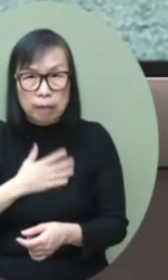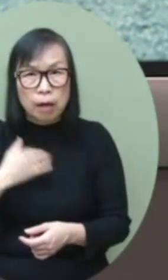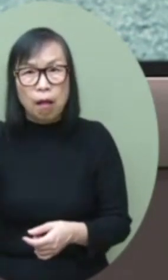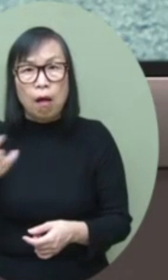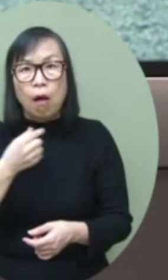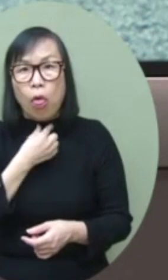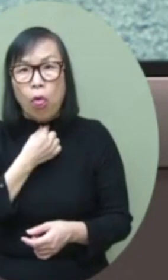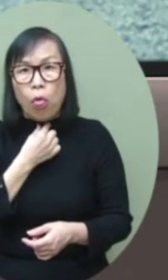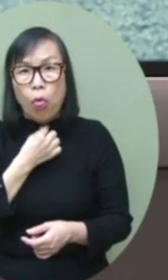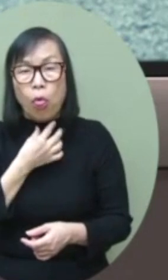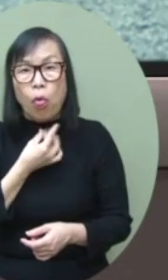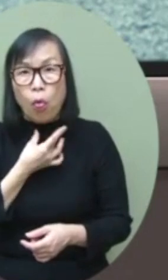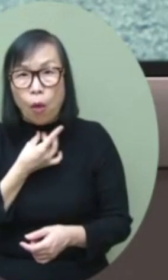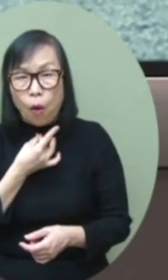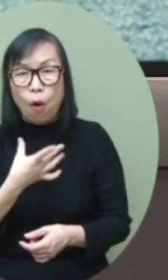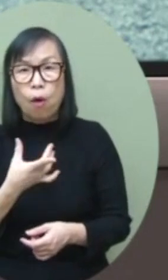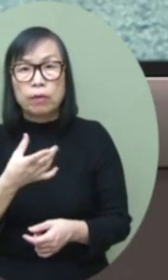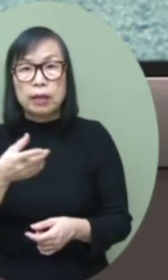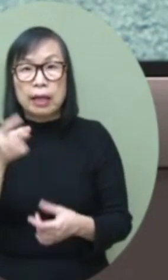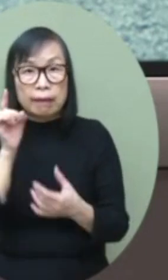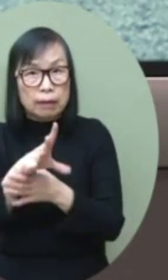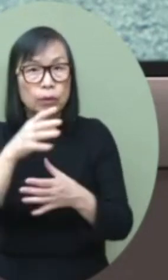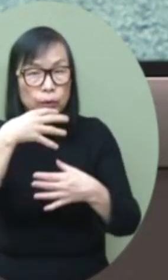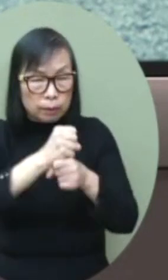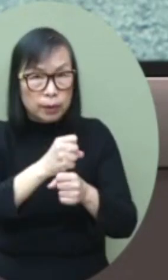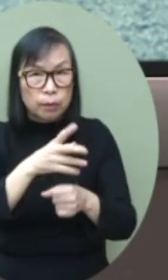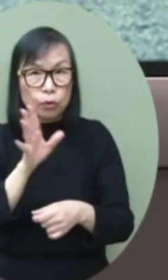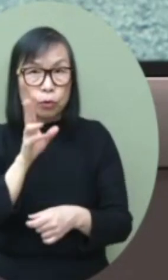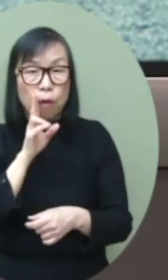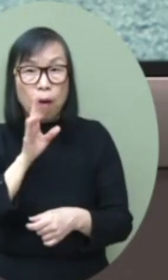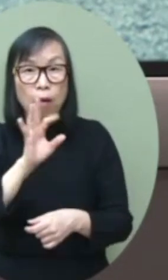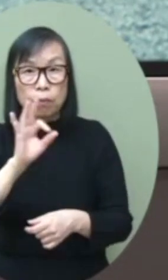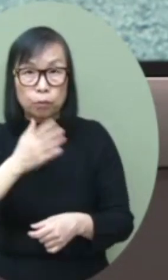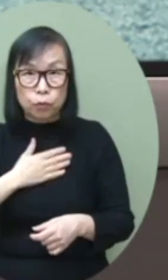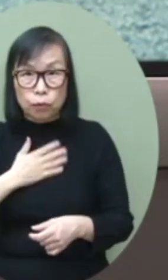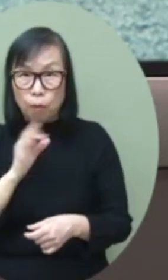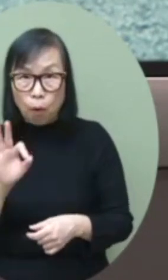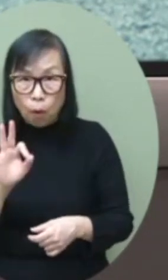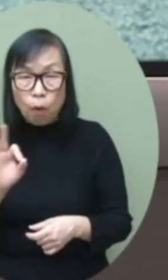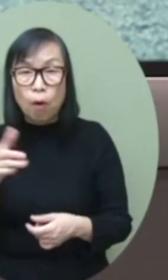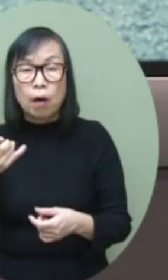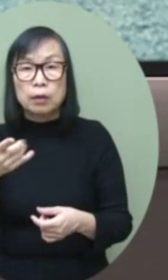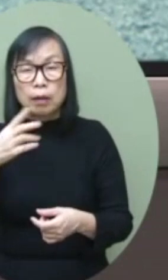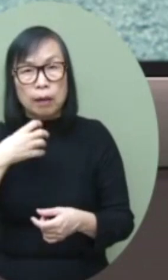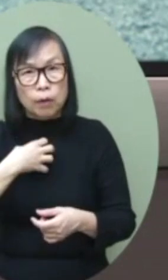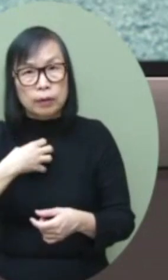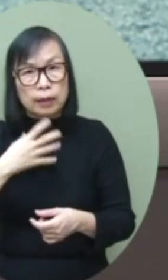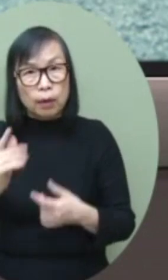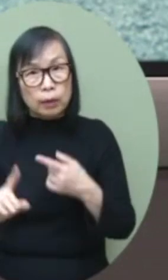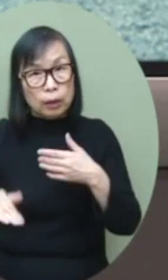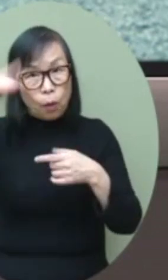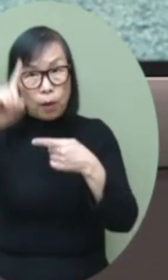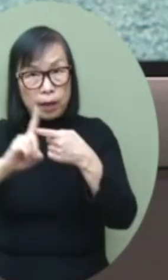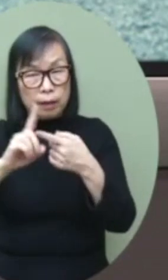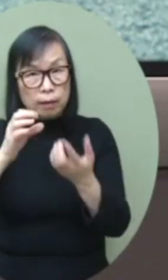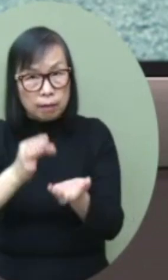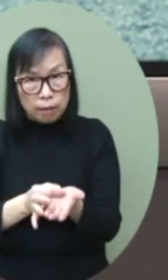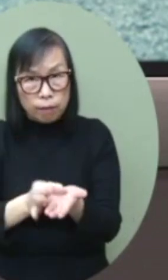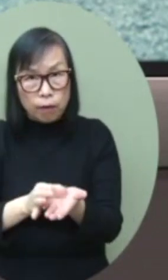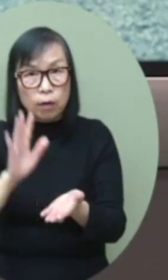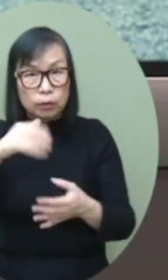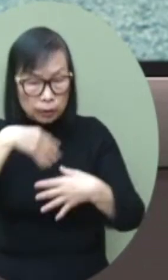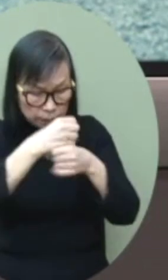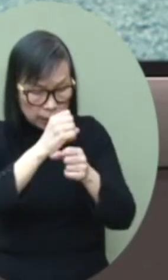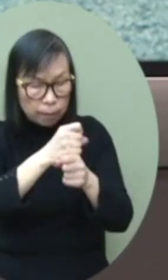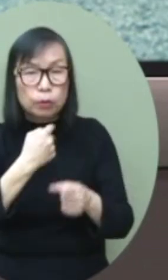乾啦、啊，就早啲去檢測啦。咁另外就算冇唔舒服，但係你都去過一啲可能覺得有啲高危嘅地方，咁都要去檢